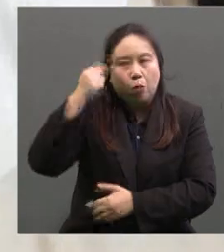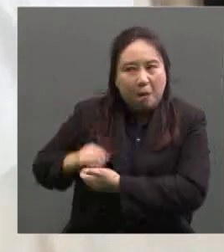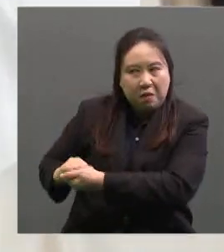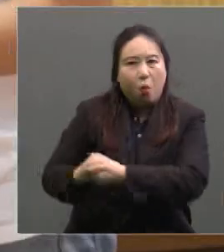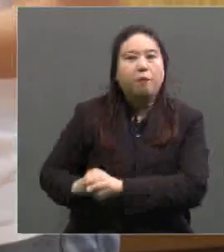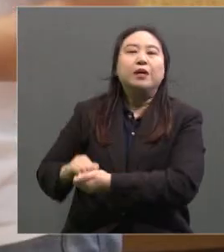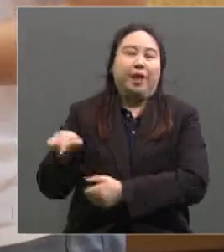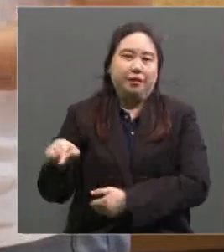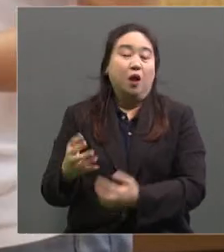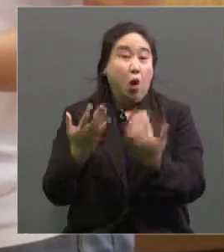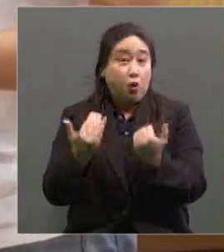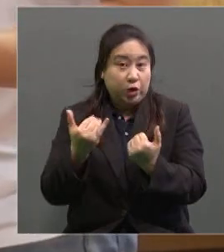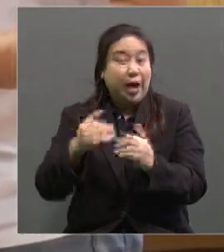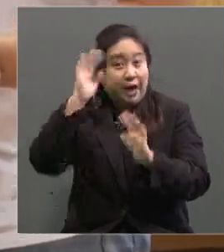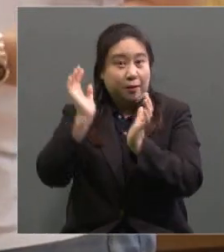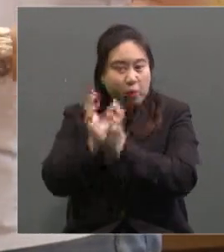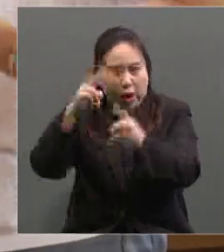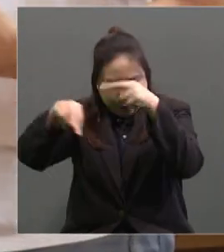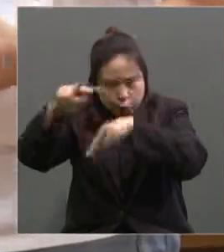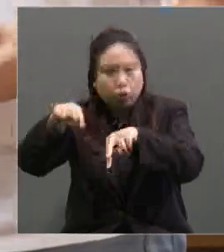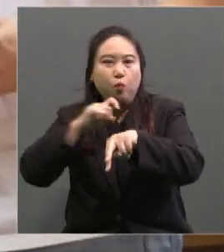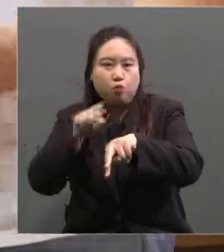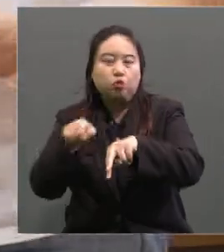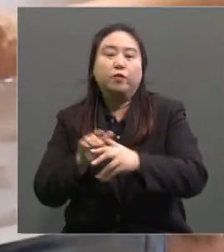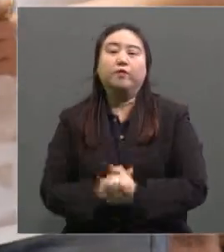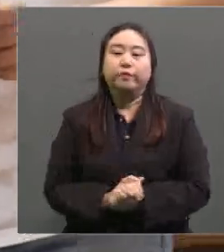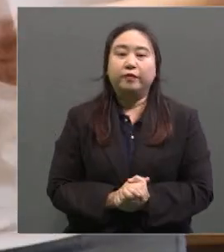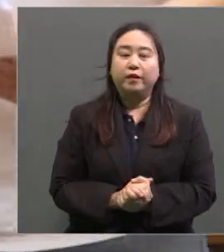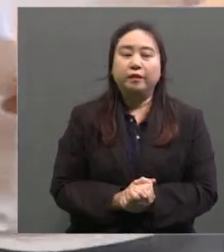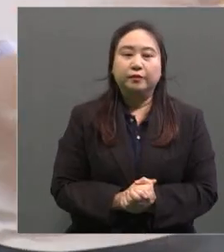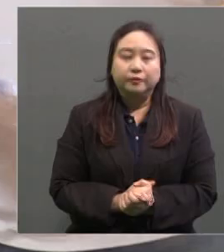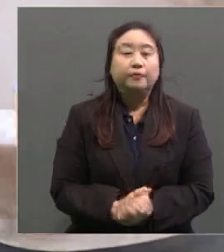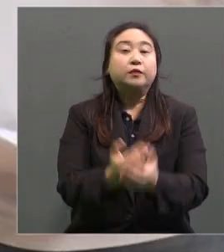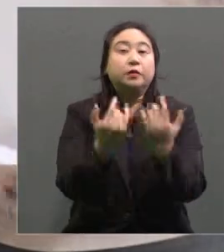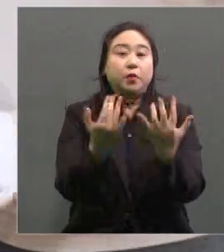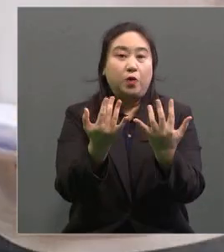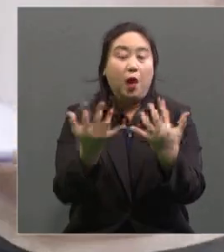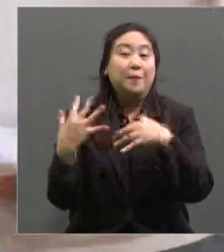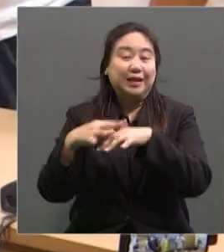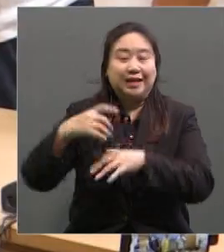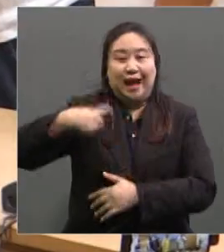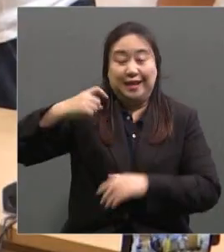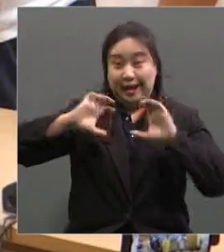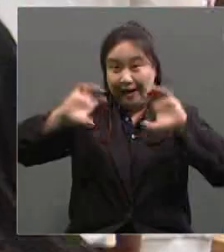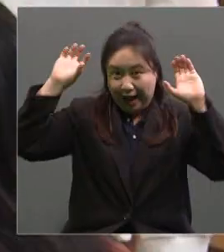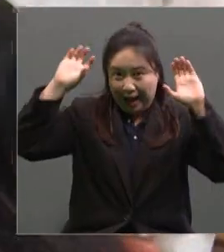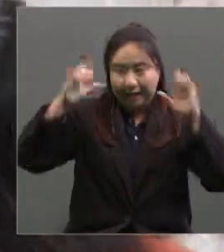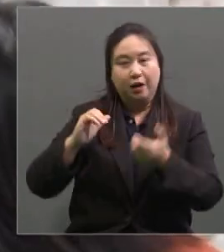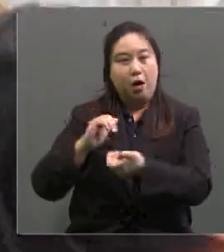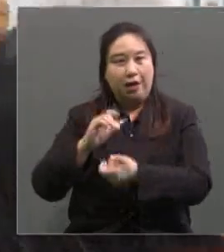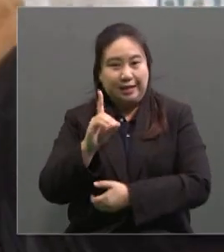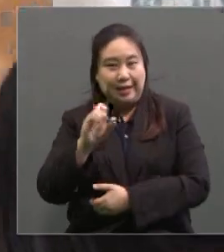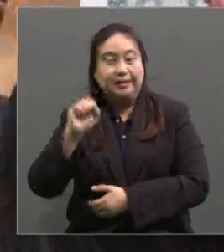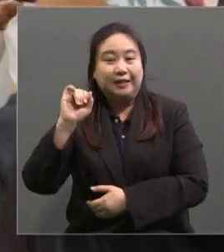1ให้ตรวจสอบแล้วนะครับทีนี้ทางด้านนายกองตรีธนกฤตท่านก็บอกว่าเดี๋ยวจะประสานอัยการสูงสุดแล้วก็กรมสอบสวนคดีพิเศษ